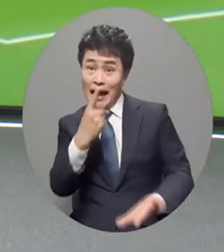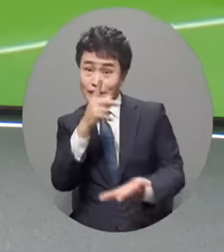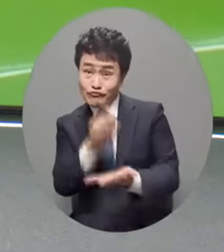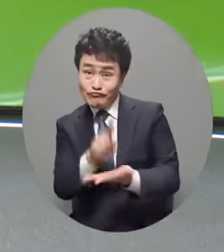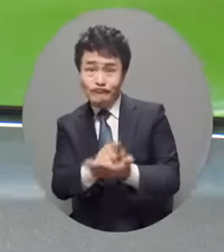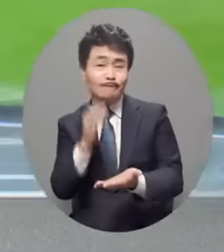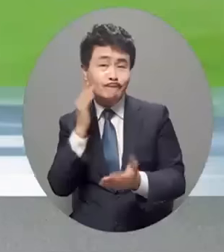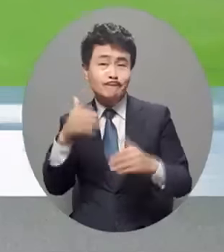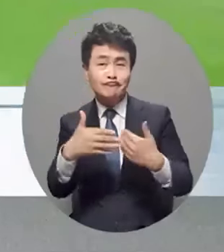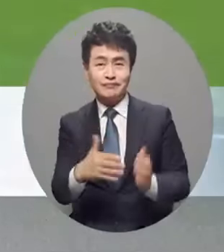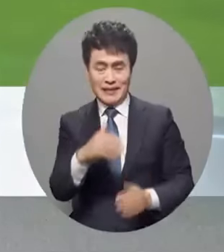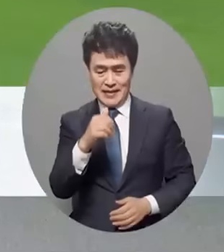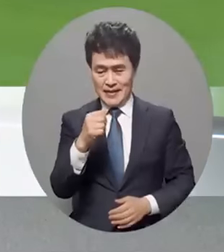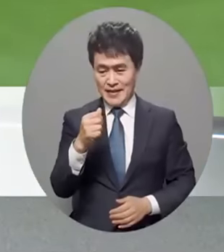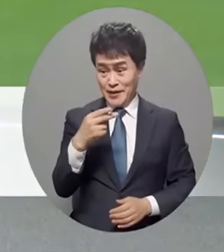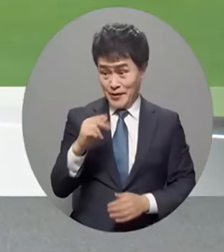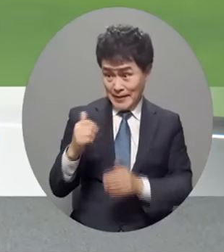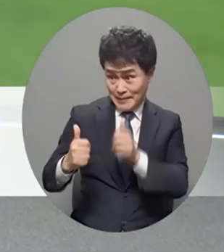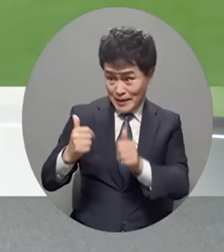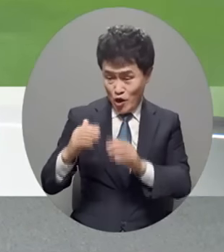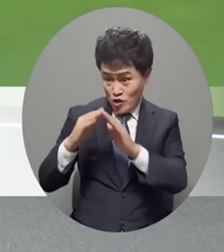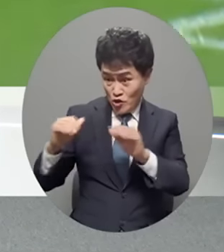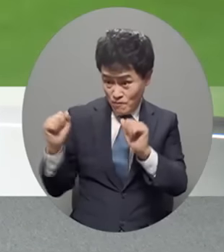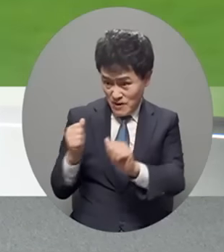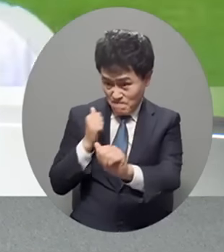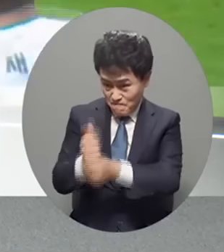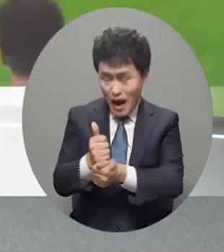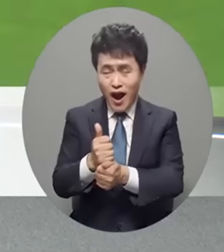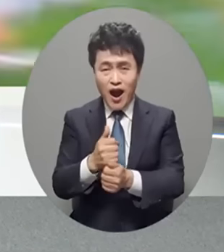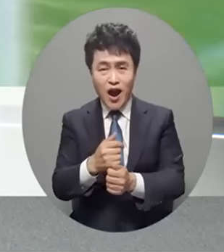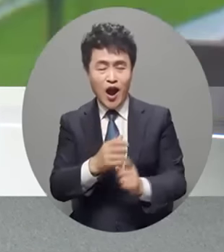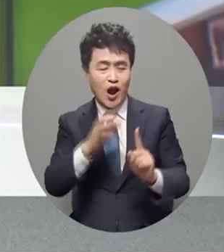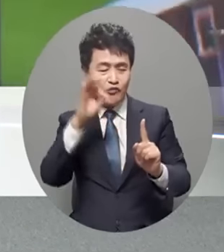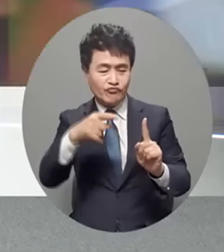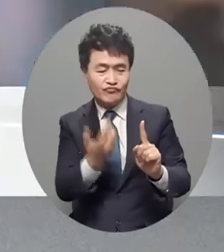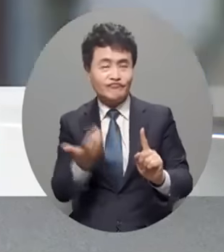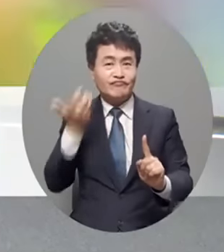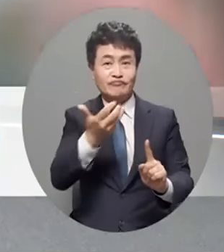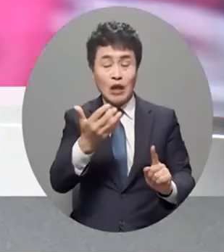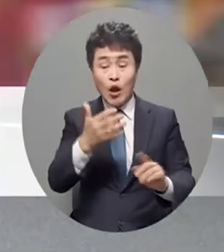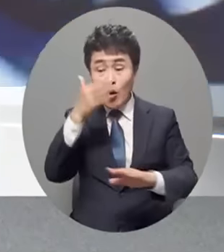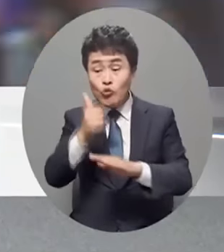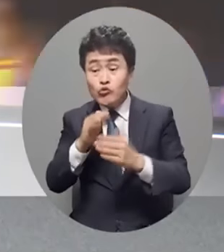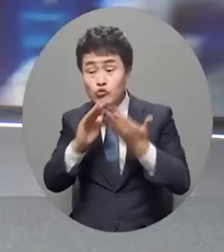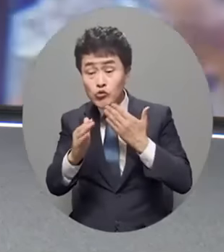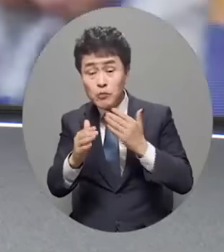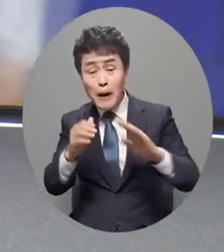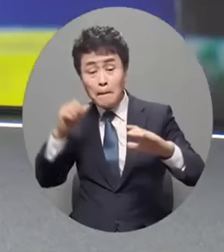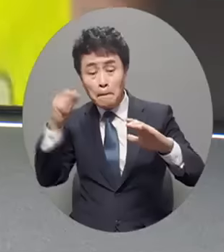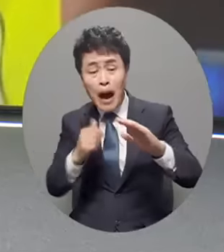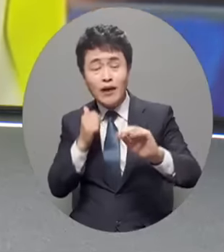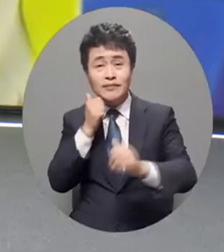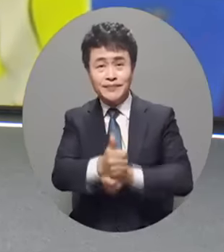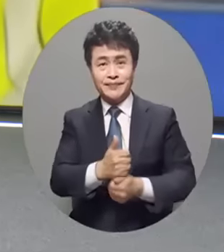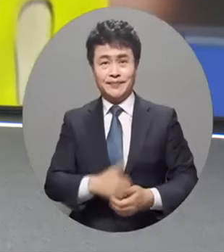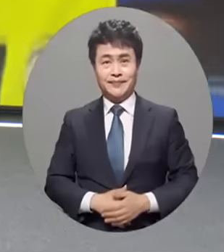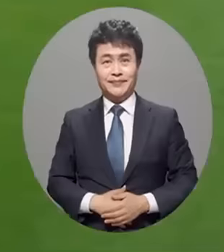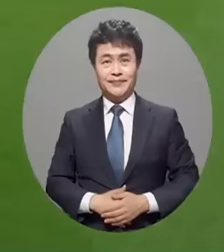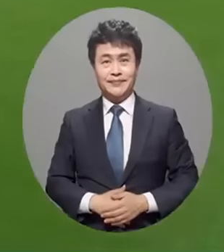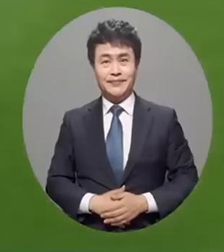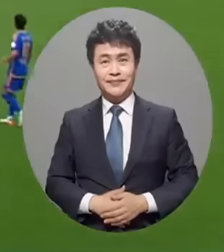K리그에서 울산이 현대가 라이벌 전북을 물리치고 일단 선두로 올라섰습니다. 후반 추가 시간 결승골이 터졌습니다.